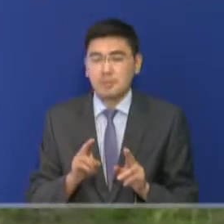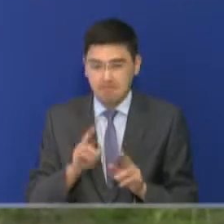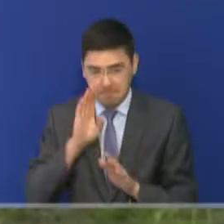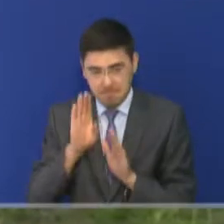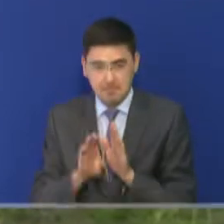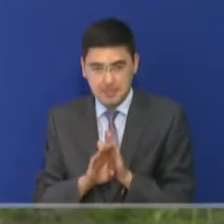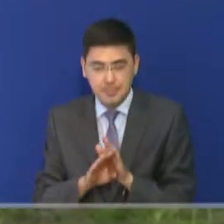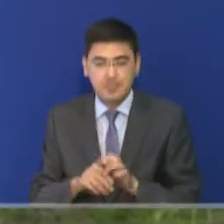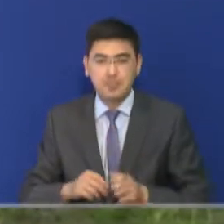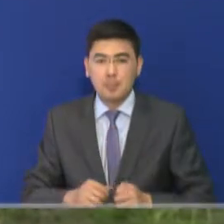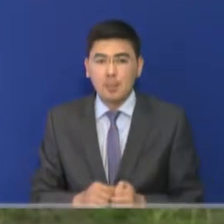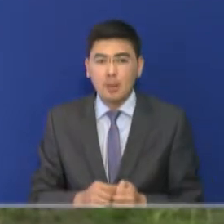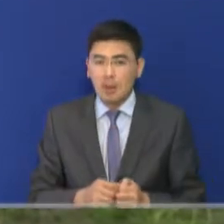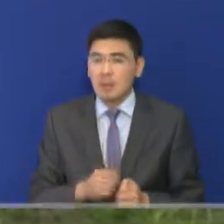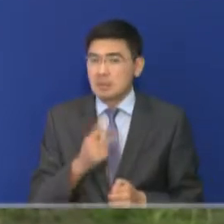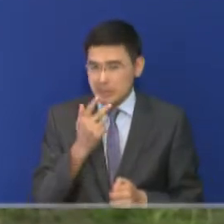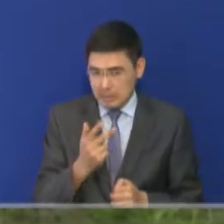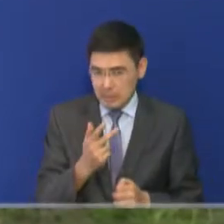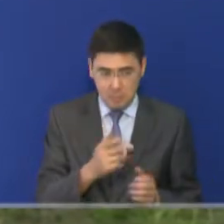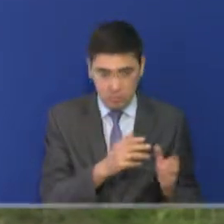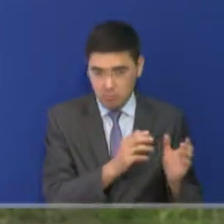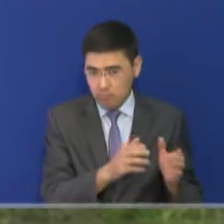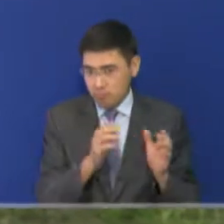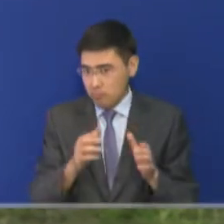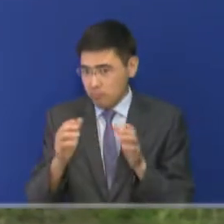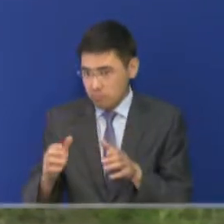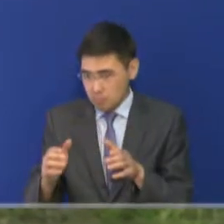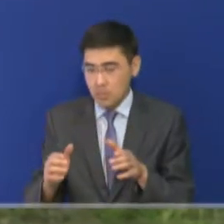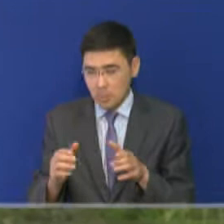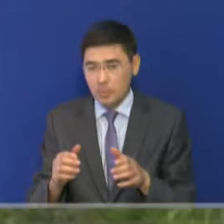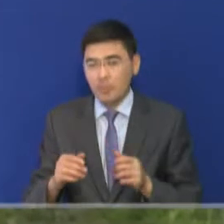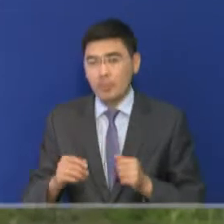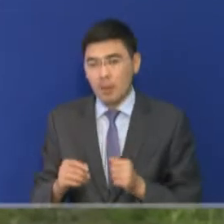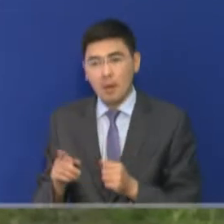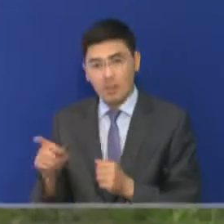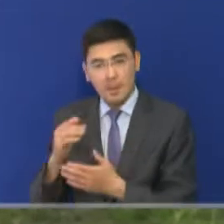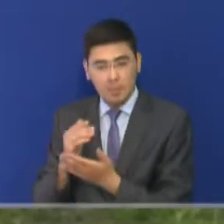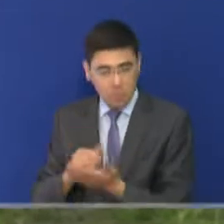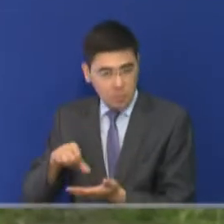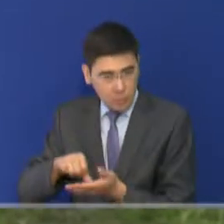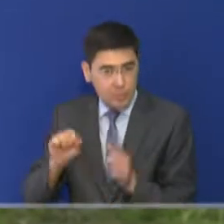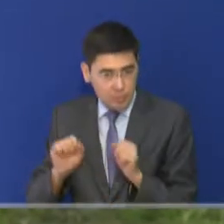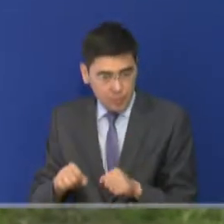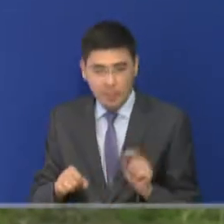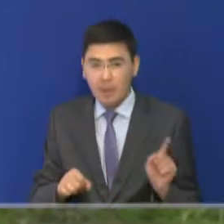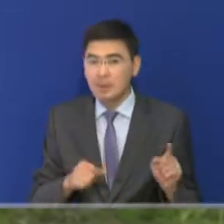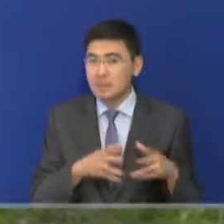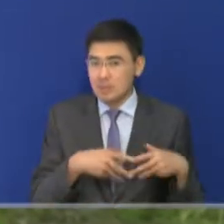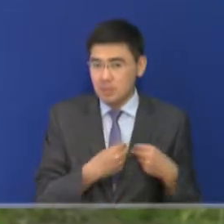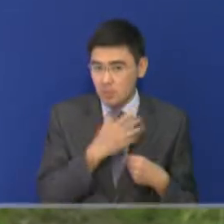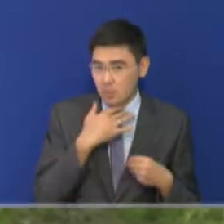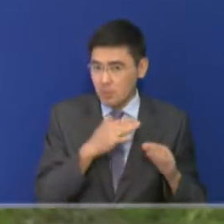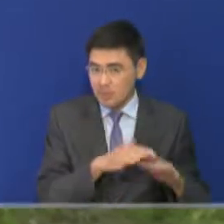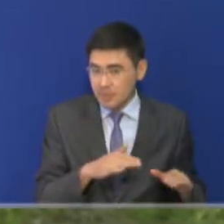нас участвуют 3 категории, это многодетные. Бағдарламаға үй кезегінде тұрған азаматтардың 3 санаты қатысады. Оларға көп балалы отбасылар, толық